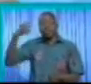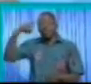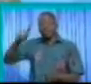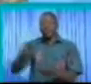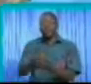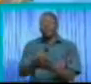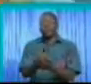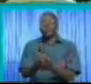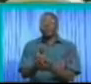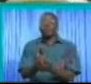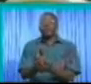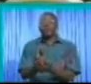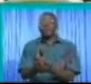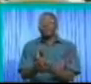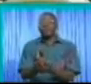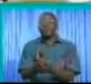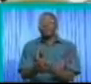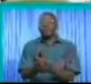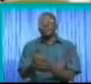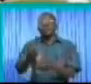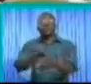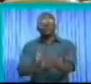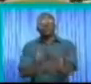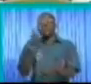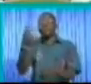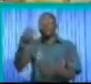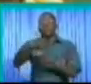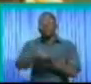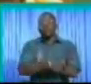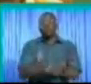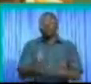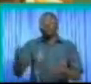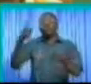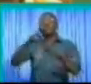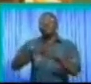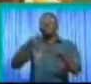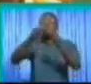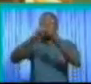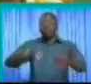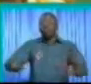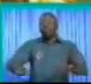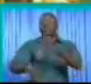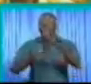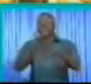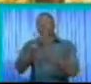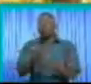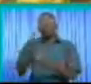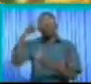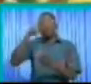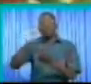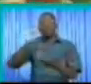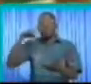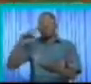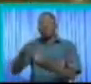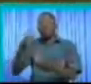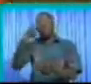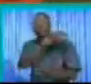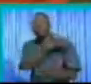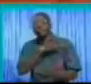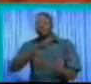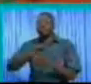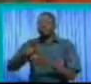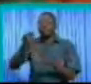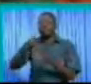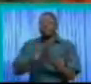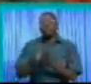partager. Durant deux jours, les participants à l'atelier national de validation de l'étude diagnostique du fonctionnement des